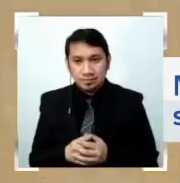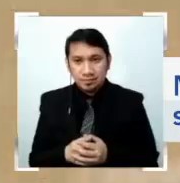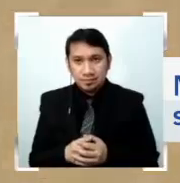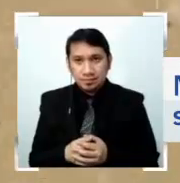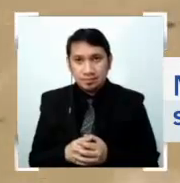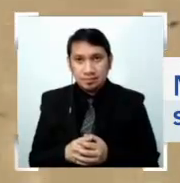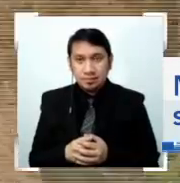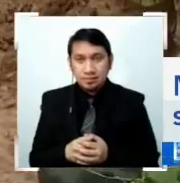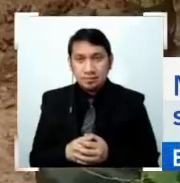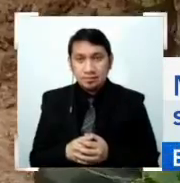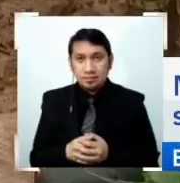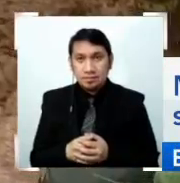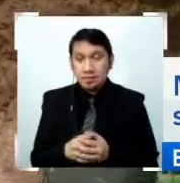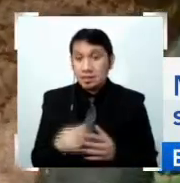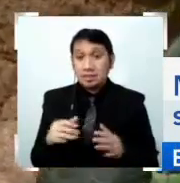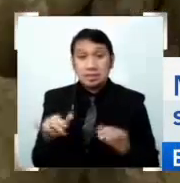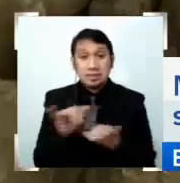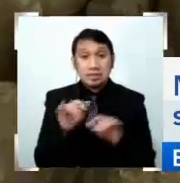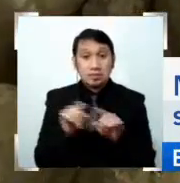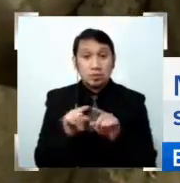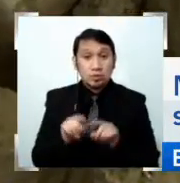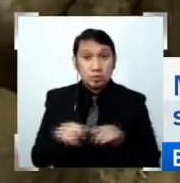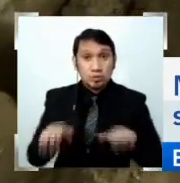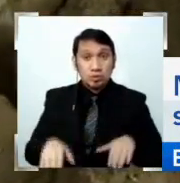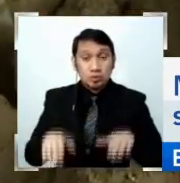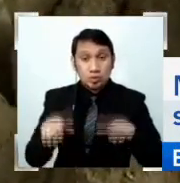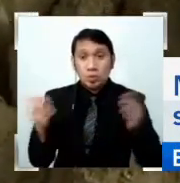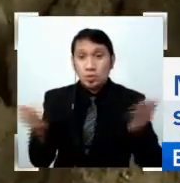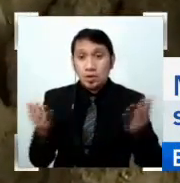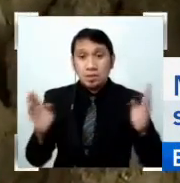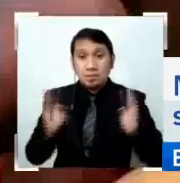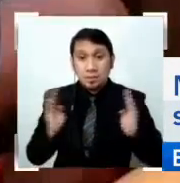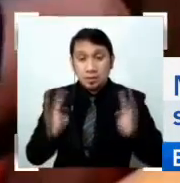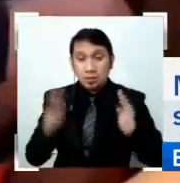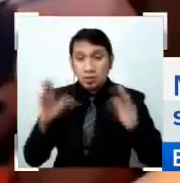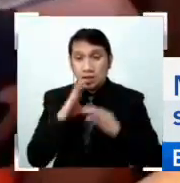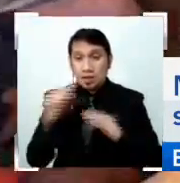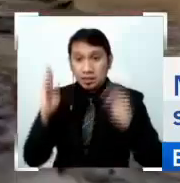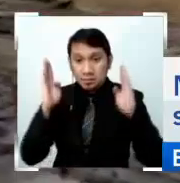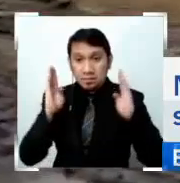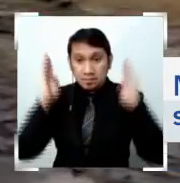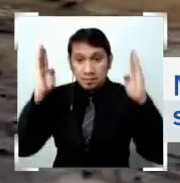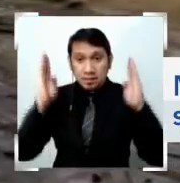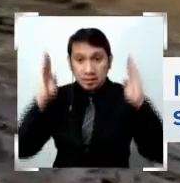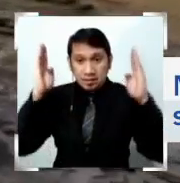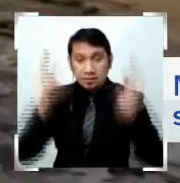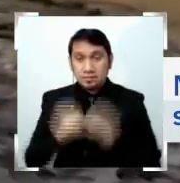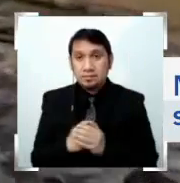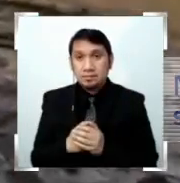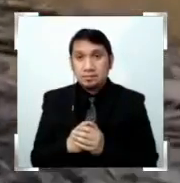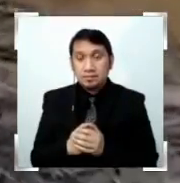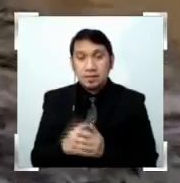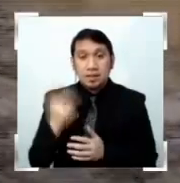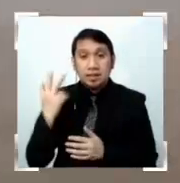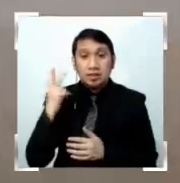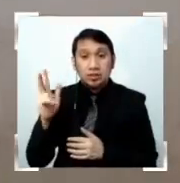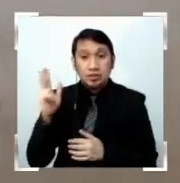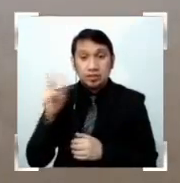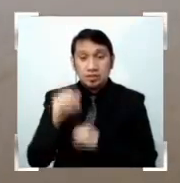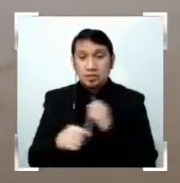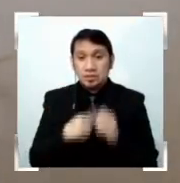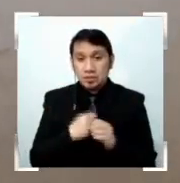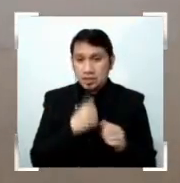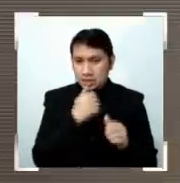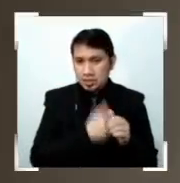Napuruhan din sa pagbaha, pati landslide, ang Baguio City at Benguet. Sa loob ng 3 dekada, tuwing Oktubre,